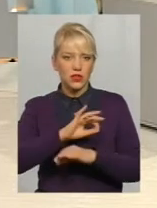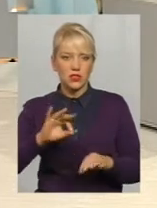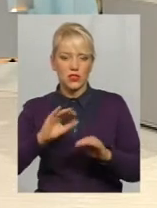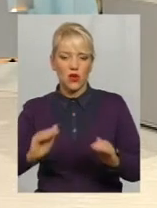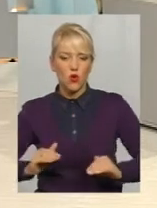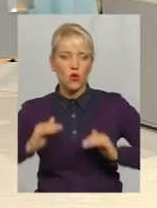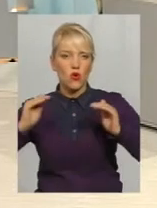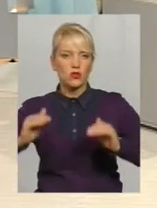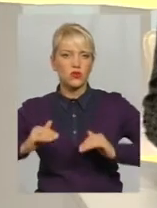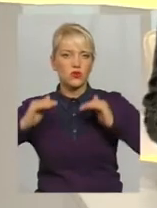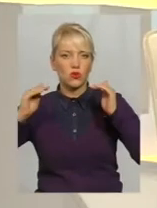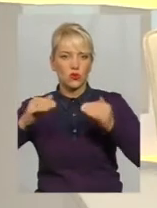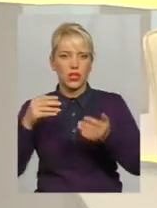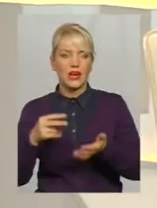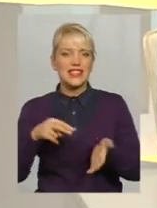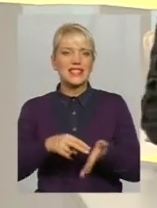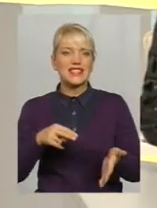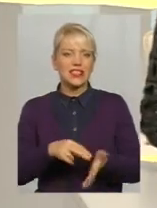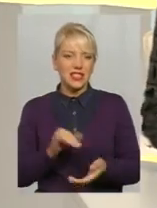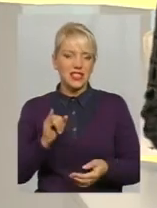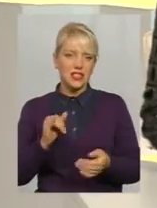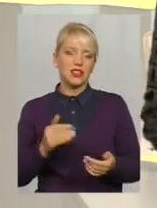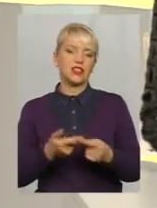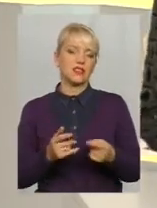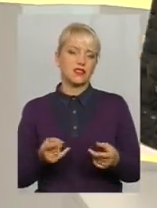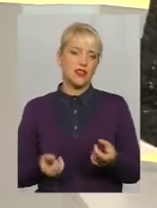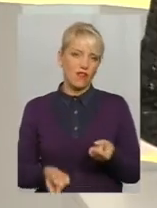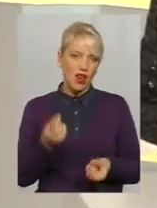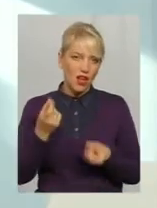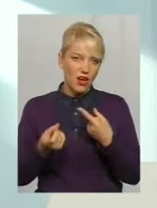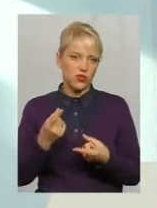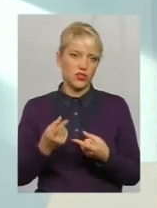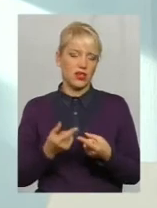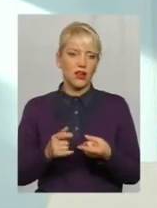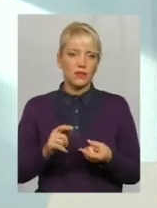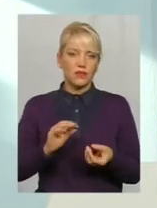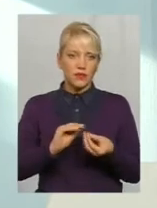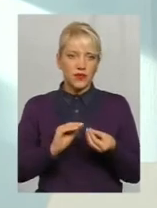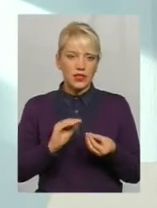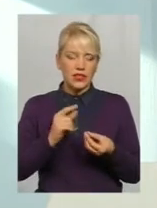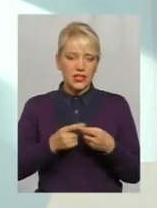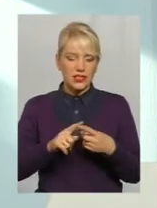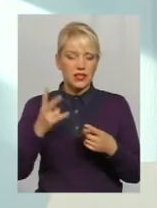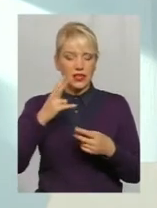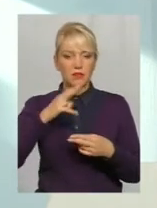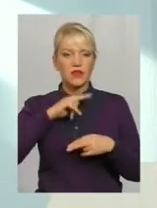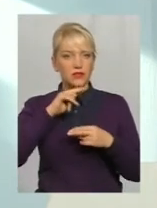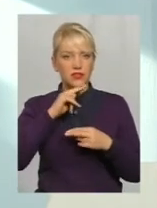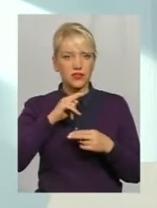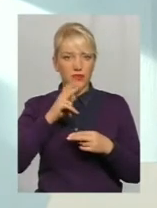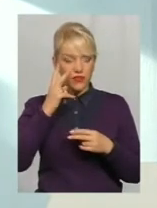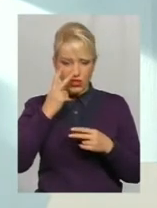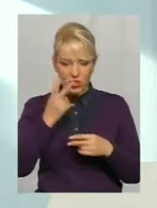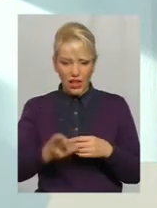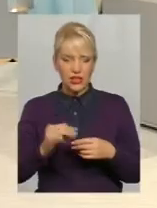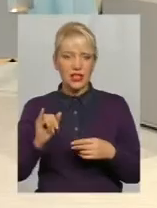всі цінники, зростають, інші цифри з'являються, зрозуміло, що теж на це треба зважати, і та